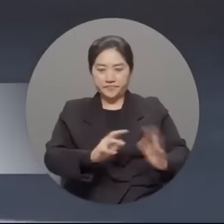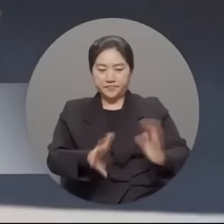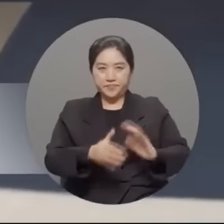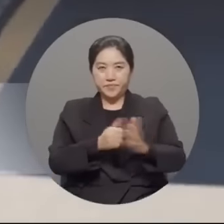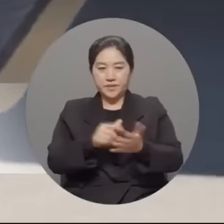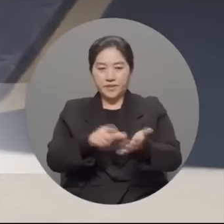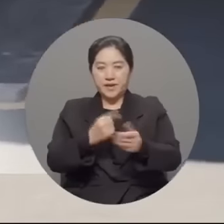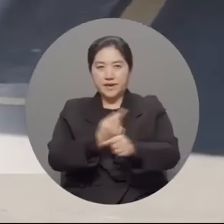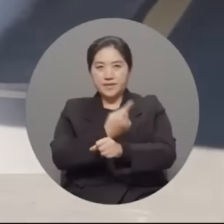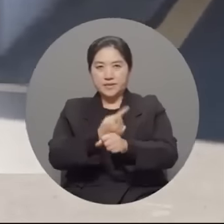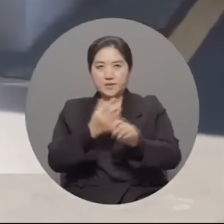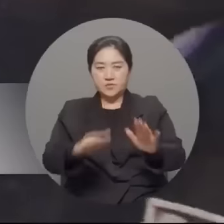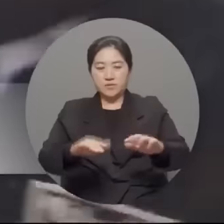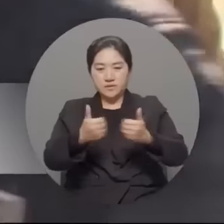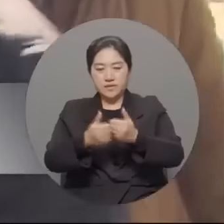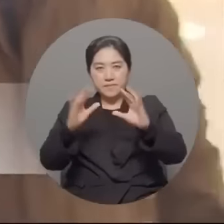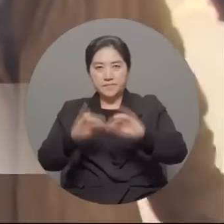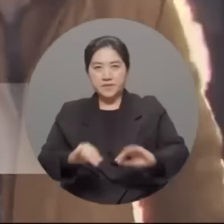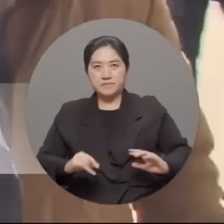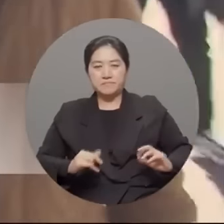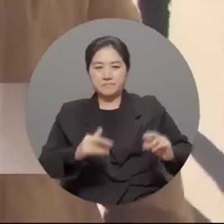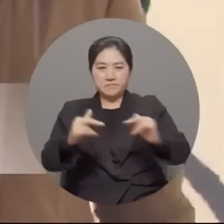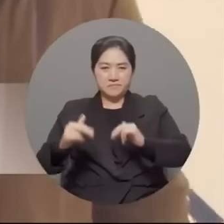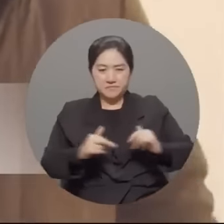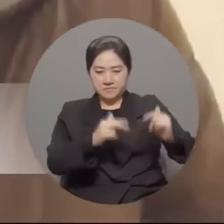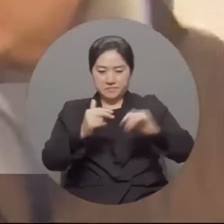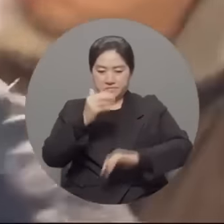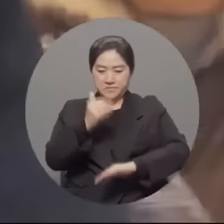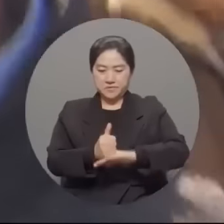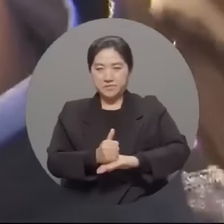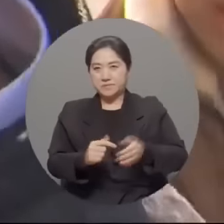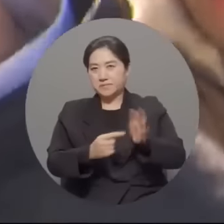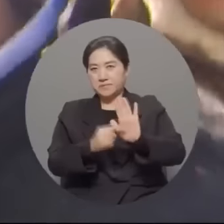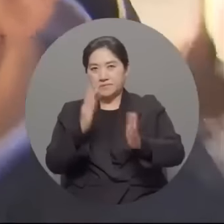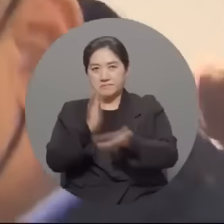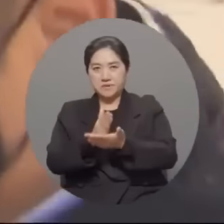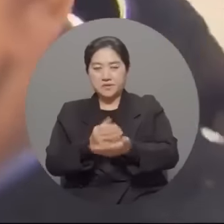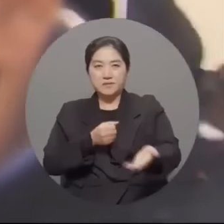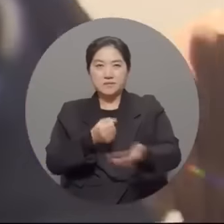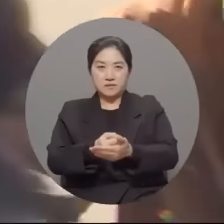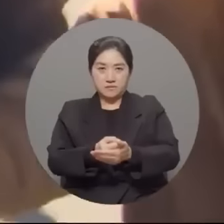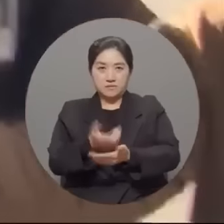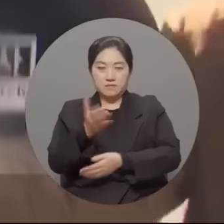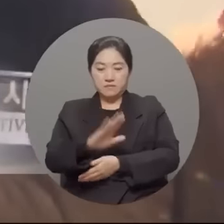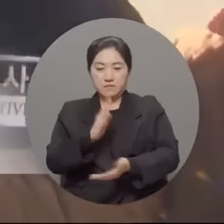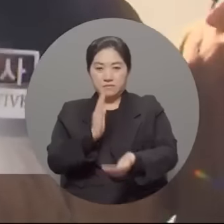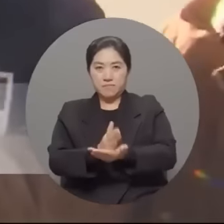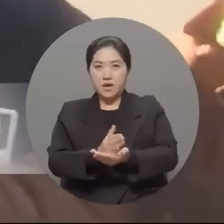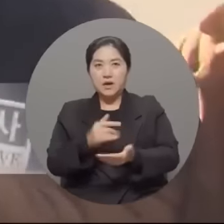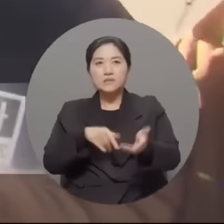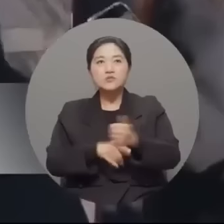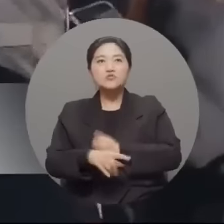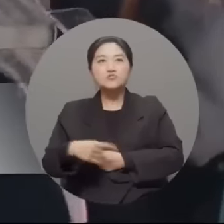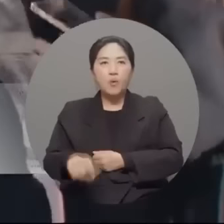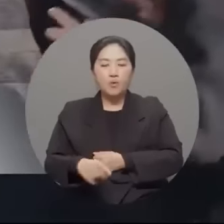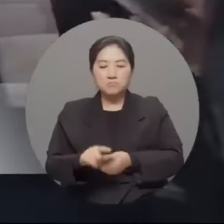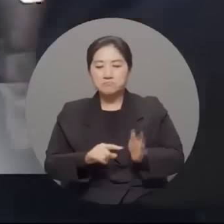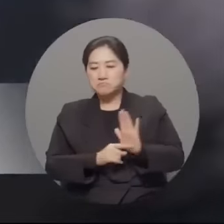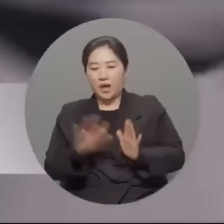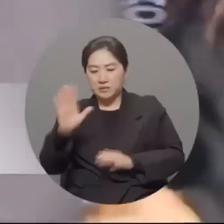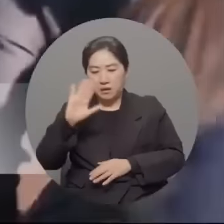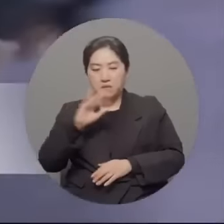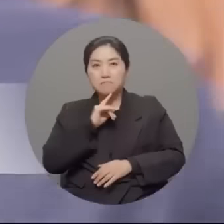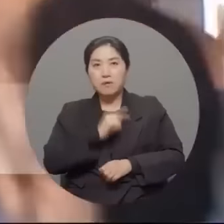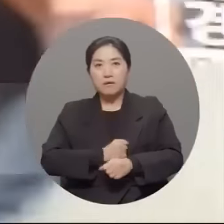약 1시간가량 찬반 토론이 이어졌는데 결론은 비공개였습니다. 그런데 비공개를 한 이유도 비공개라는